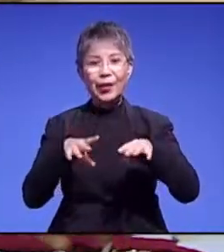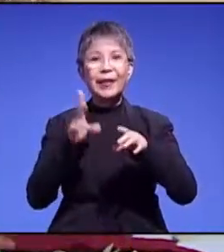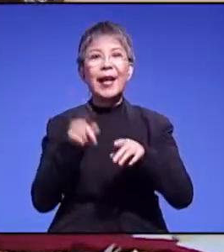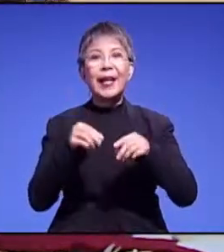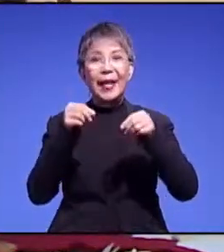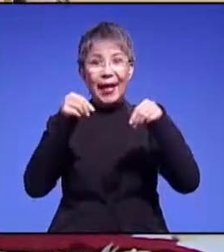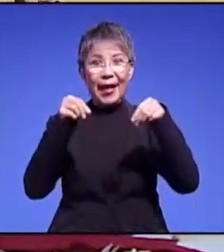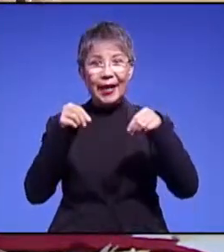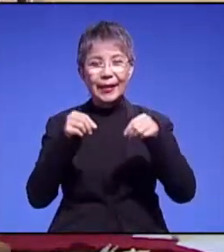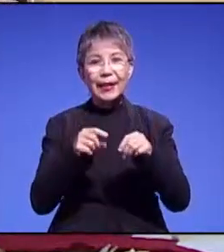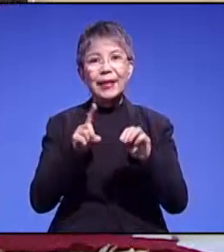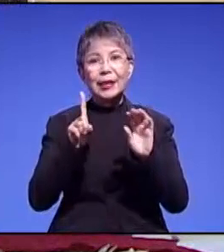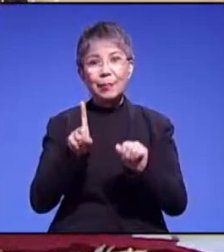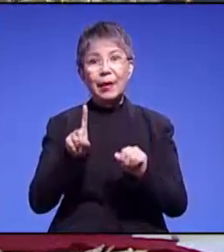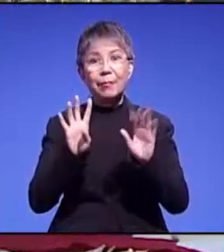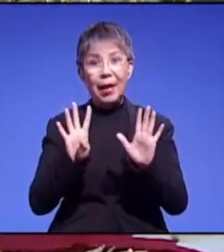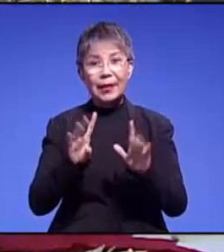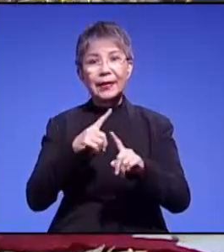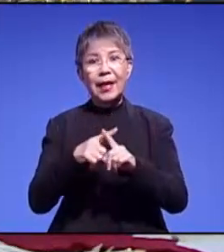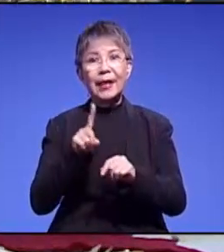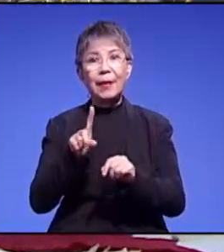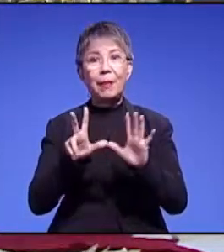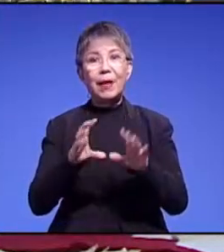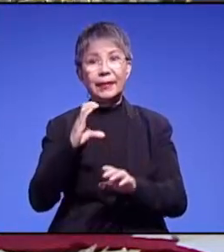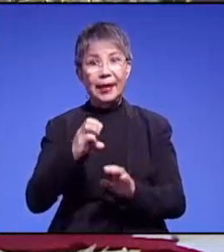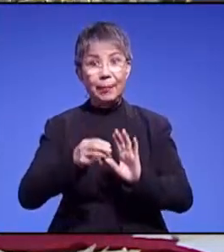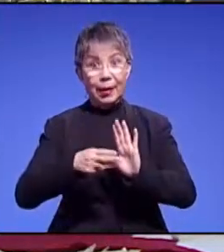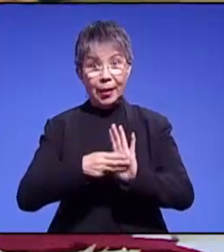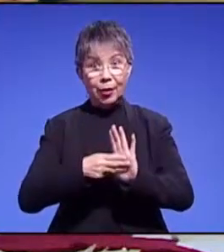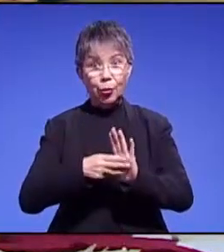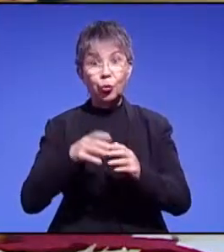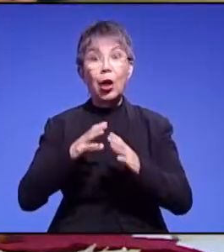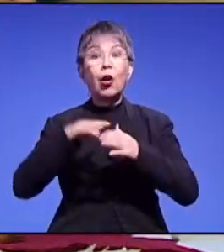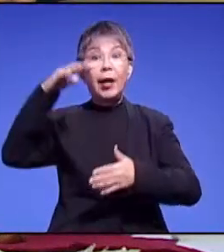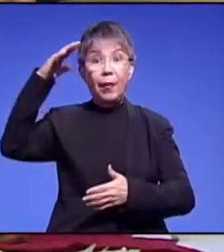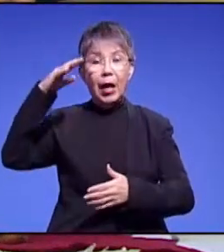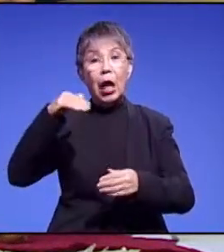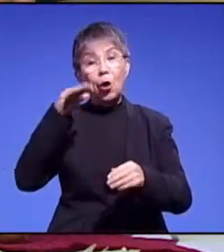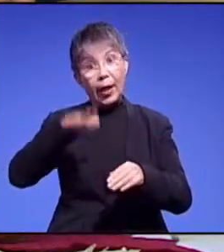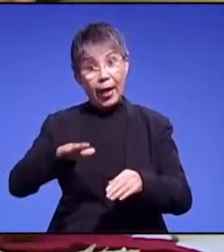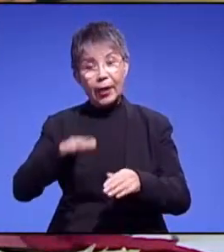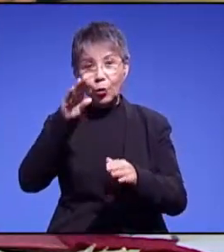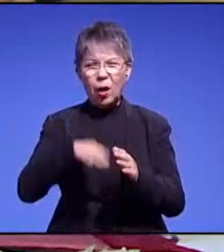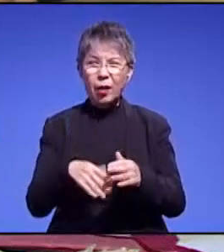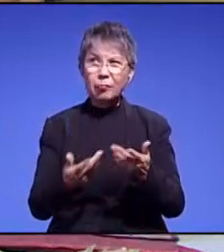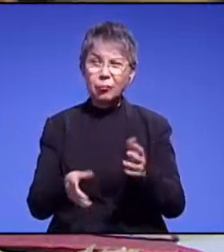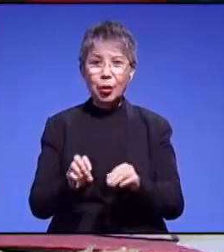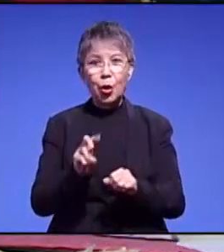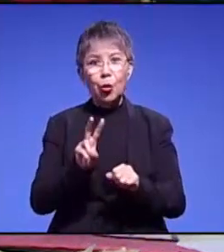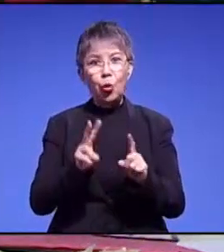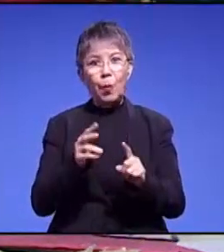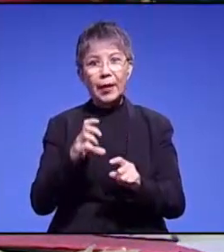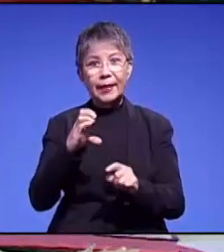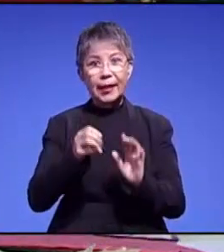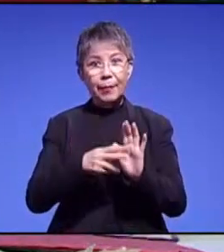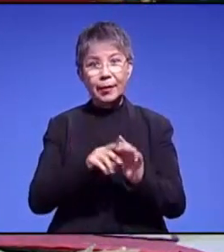itu 19x18. Itu sentimeter hitungannya, yang dewasa. Kalau yang anak-anak tinggal dikurangin, biasanya sih sekitar 12